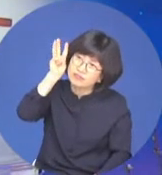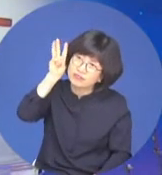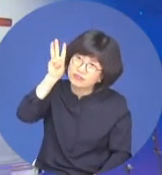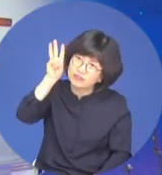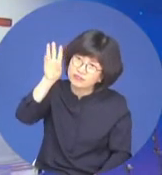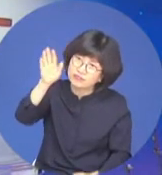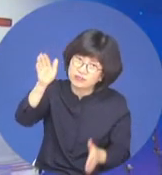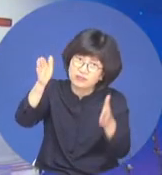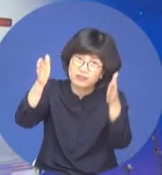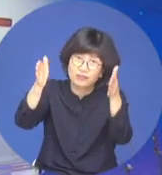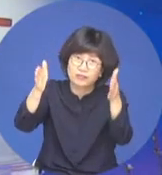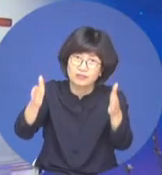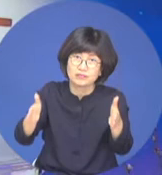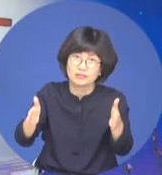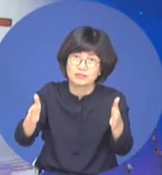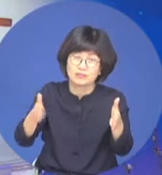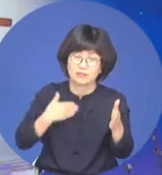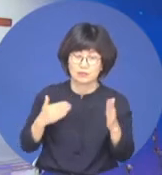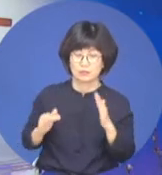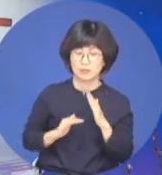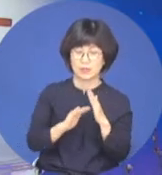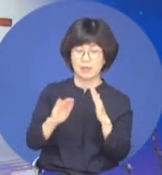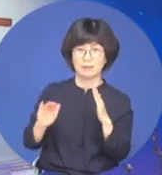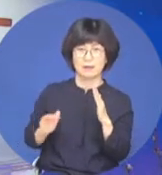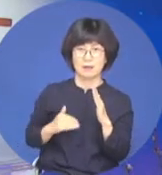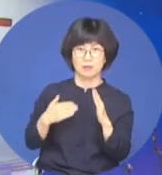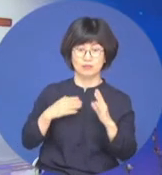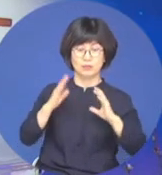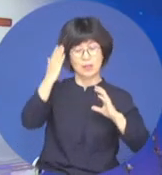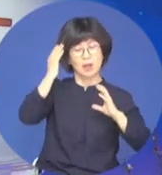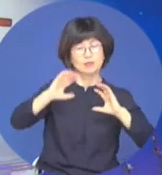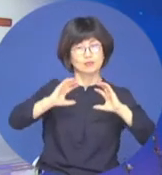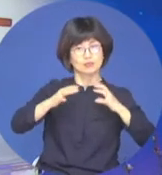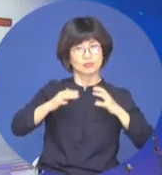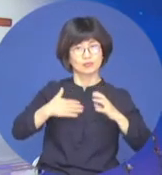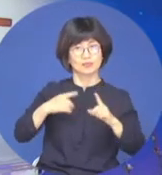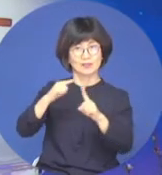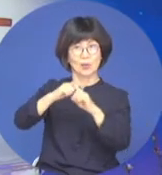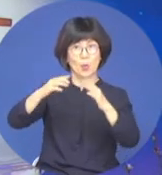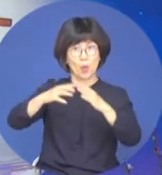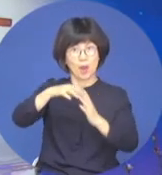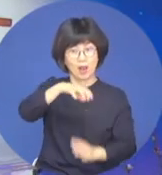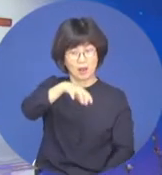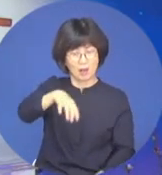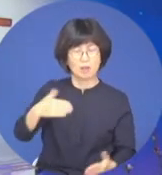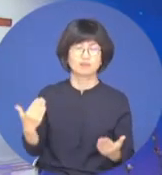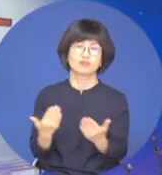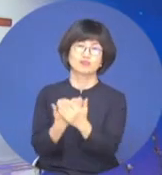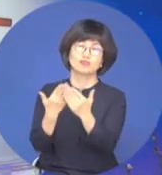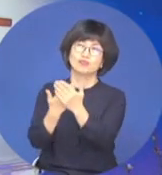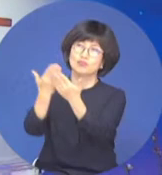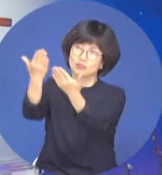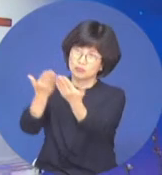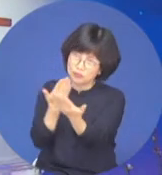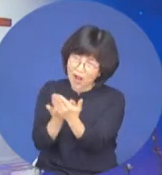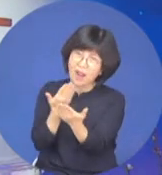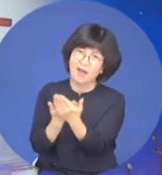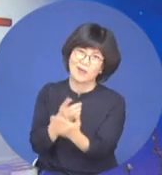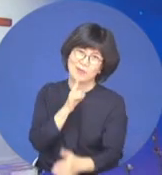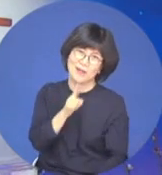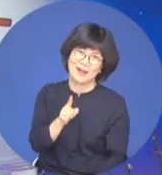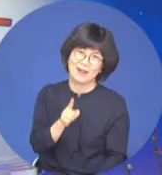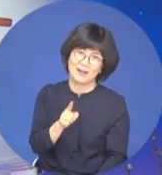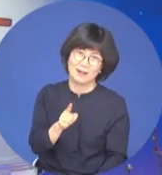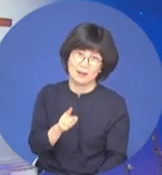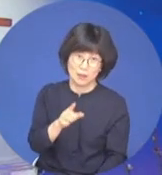일이 우리 가정에서, 우리 나라에서, 우리 교회에서 부흥이 있게 달라고. 좋을 때는요, 부흥을 위해